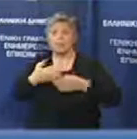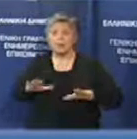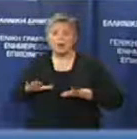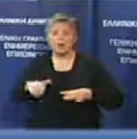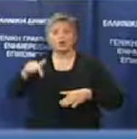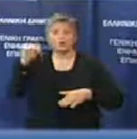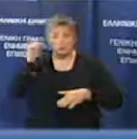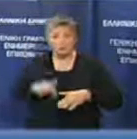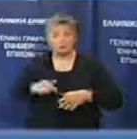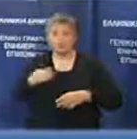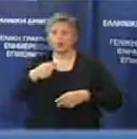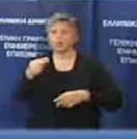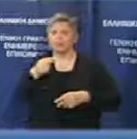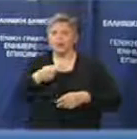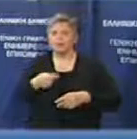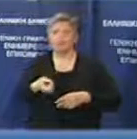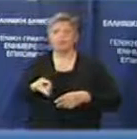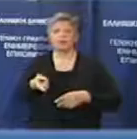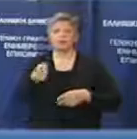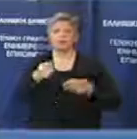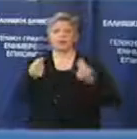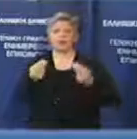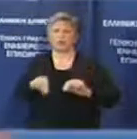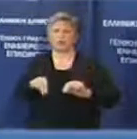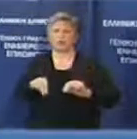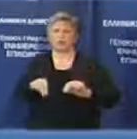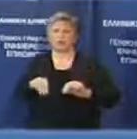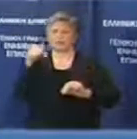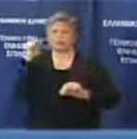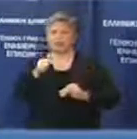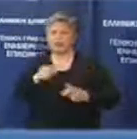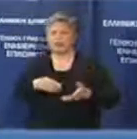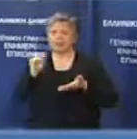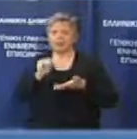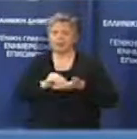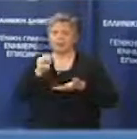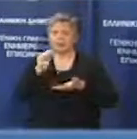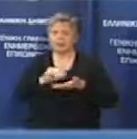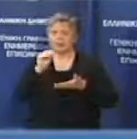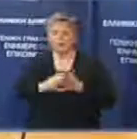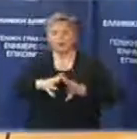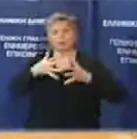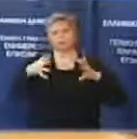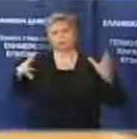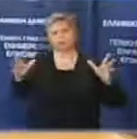κρίση. Δεν υπάρχει κανένας λόγος να το μεγαλώσουμε περισσότερο.